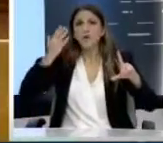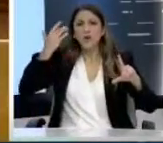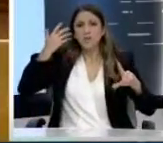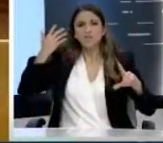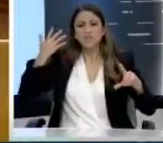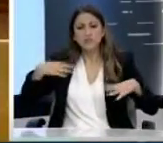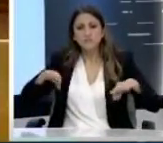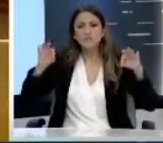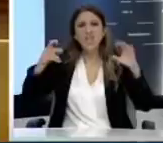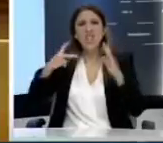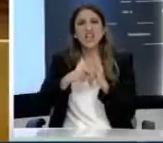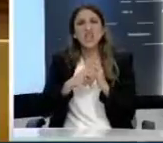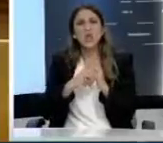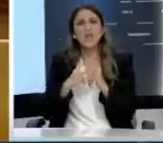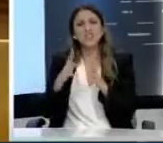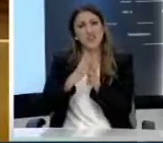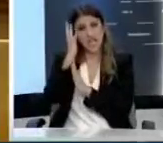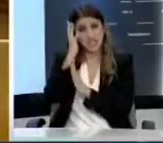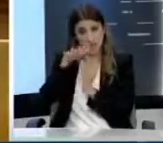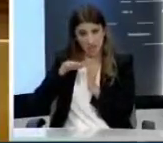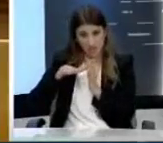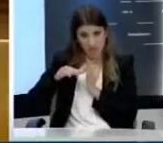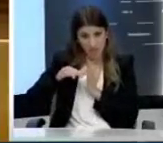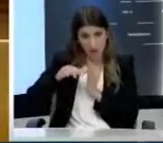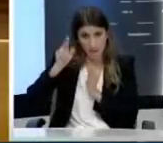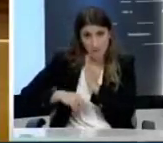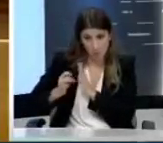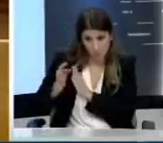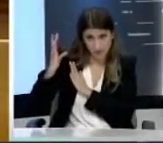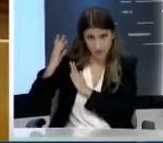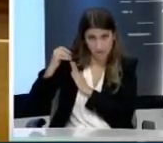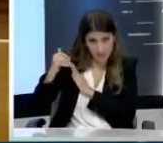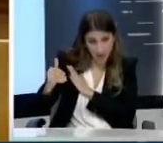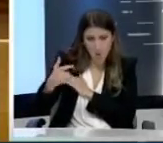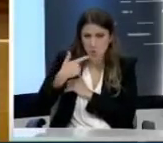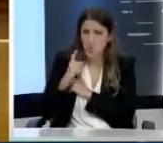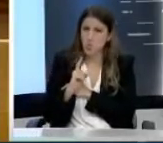ο δρόμος το 2014. Αρχίζω με στοιχεία